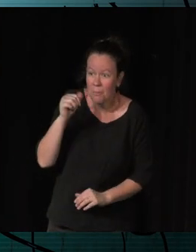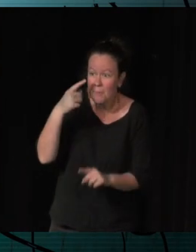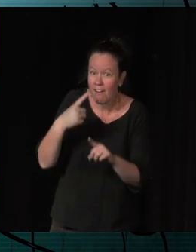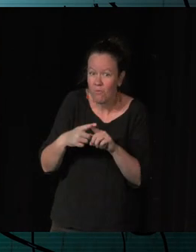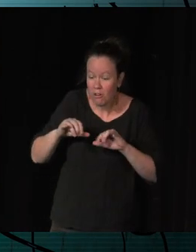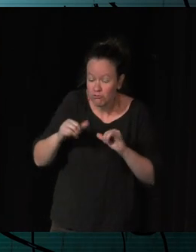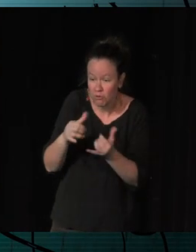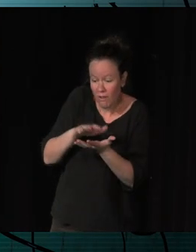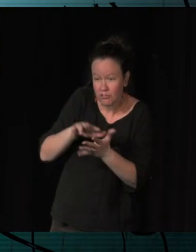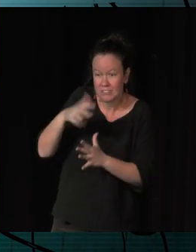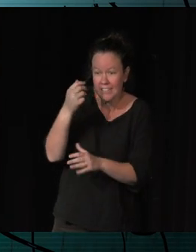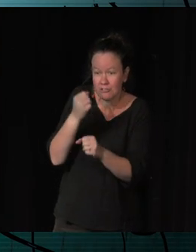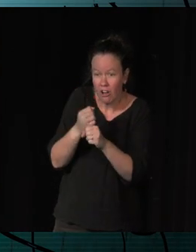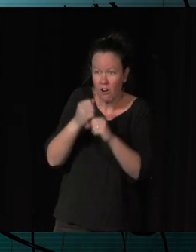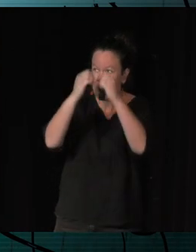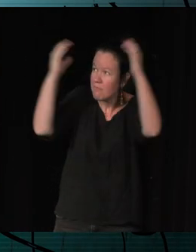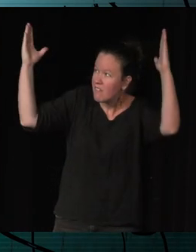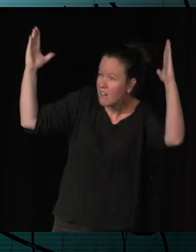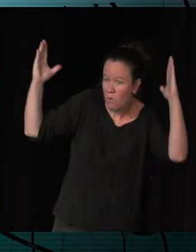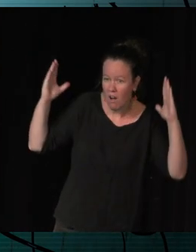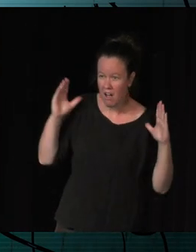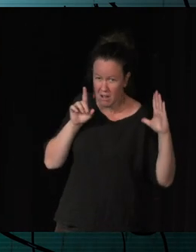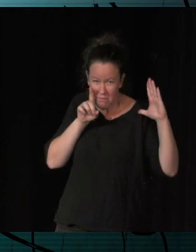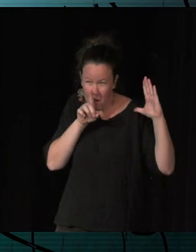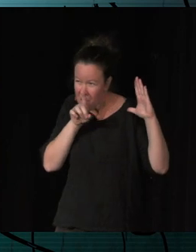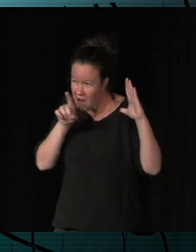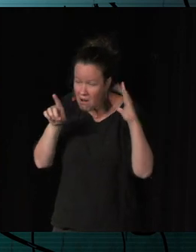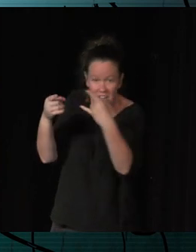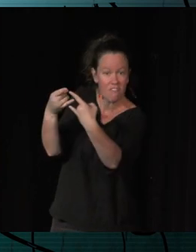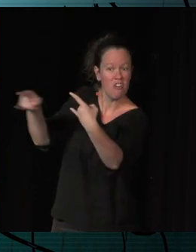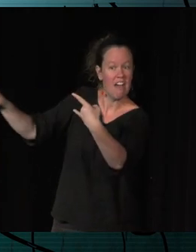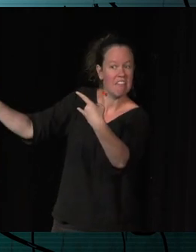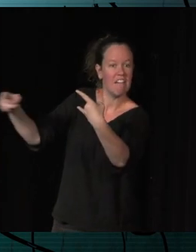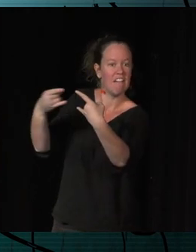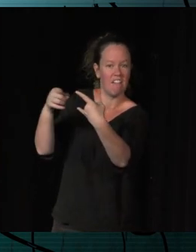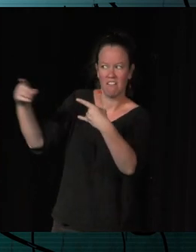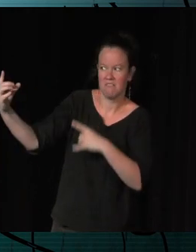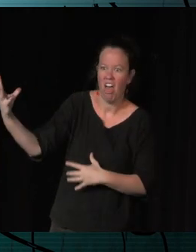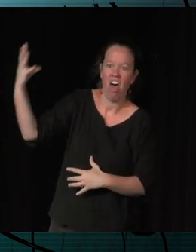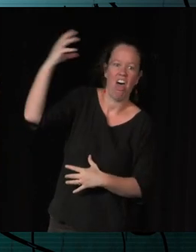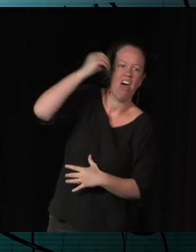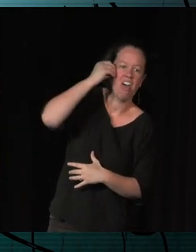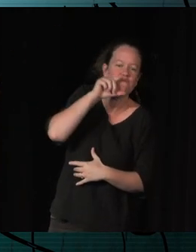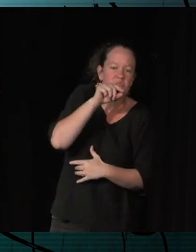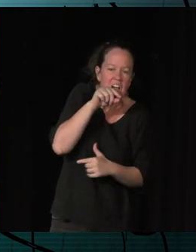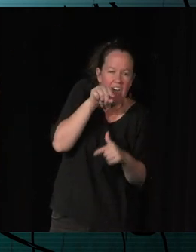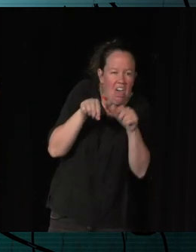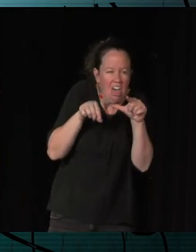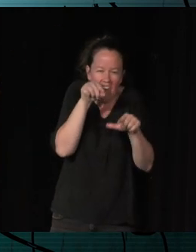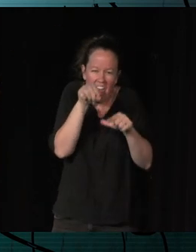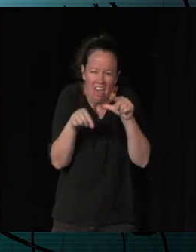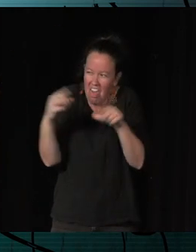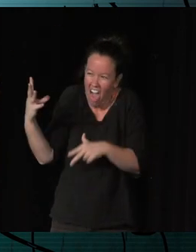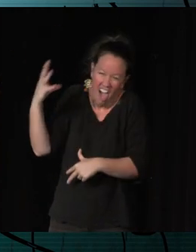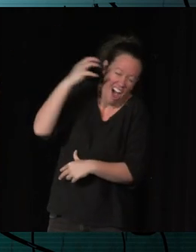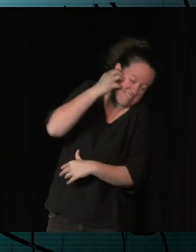que je errais dans ce dans ce manoir de der Ketto et que tout d'un coup à travers la fenêtre est venu un un horrible poulet avec des grosses dents qui m'a attaqué